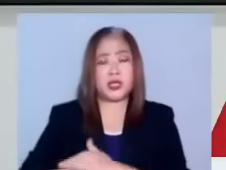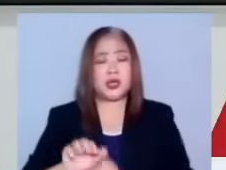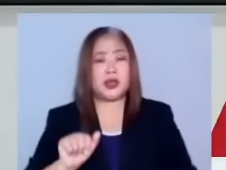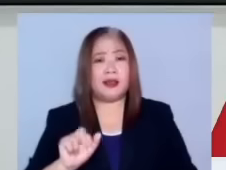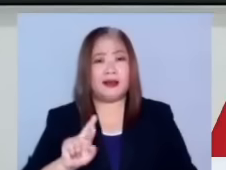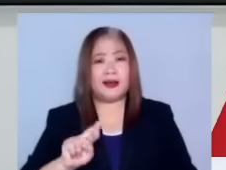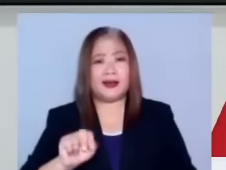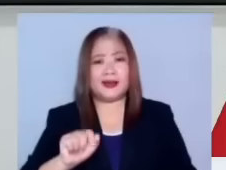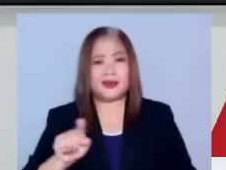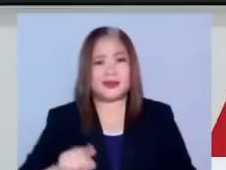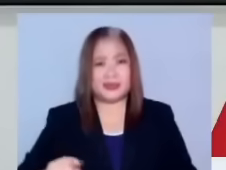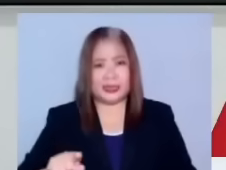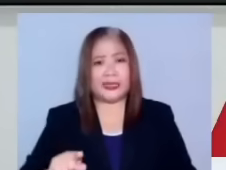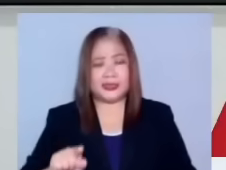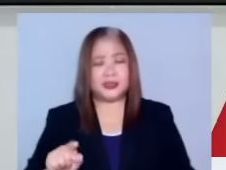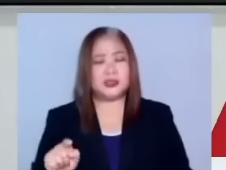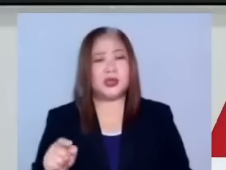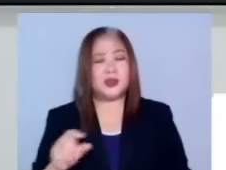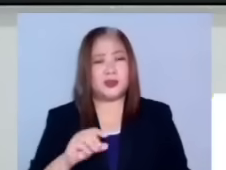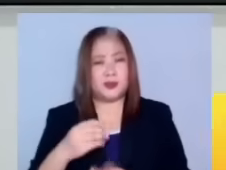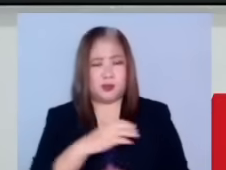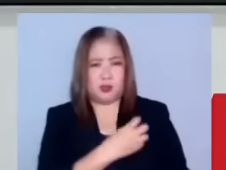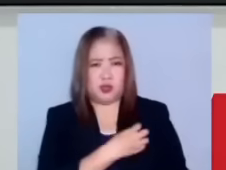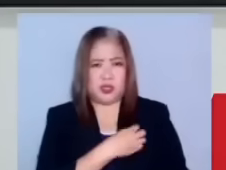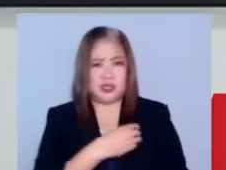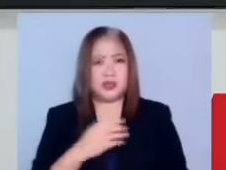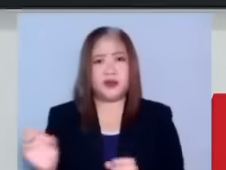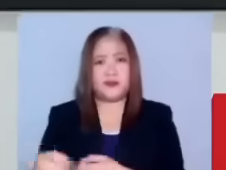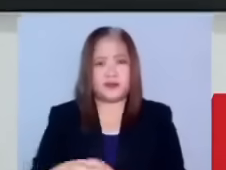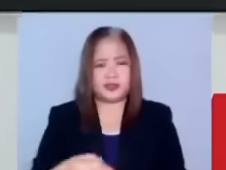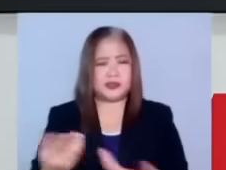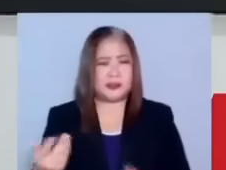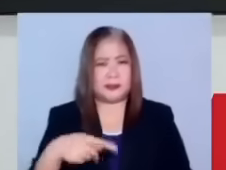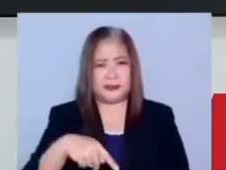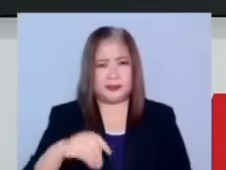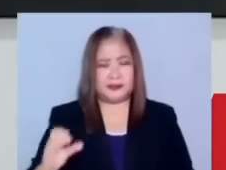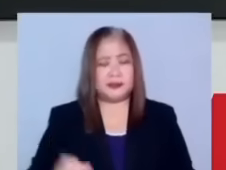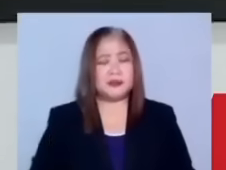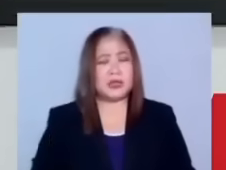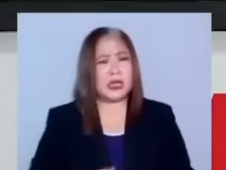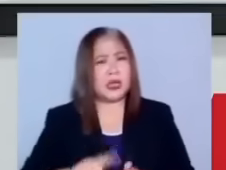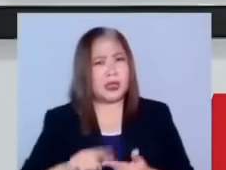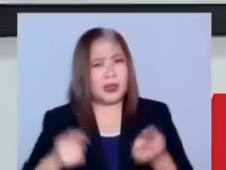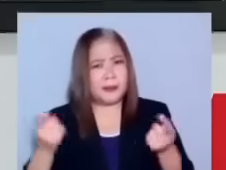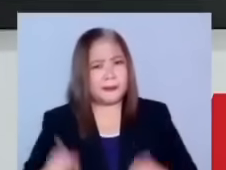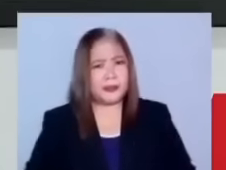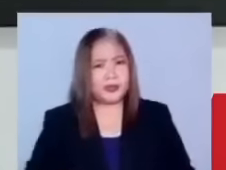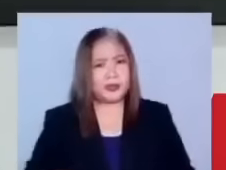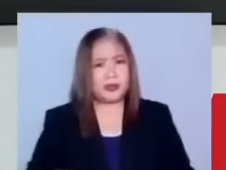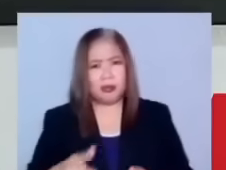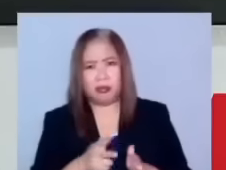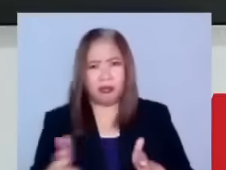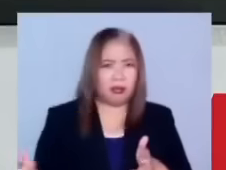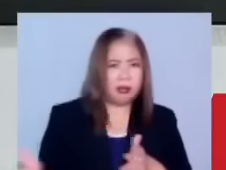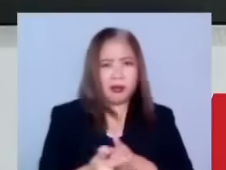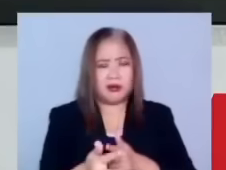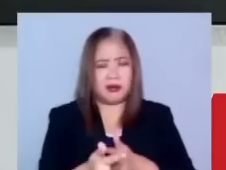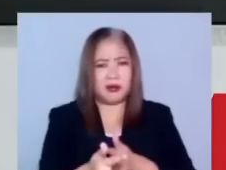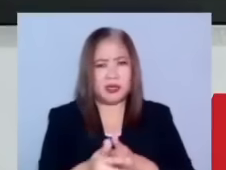substation under po ng Pasay. Nang bigla na lang siyang ikat ng isang motorcycle